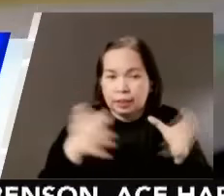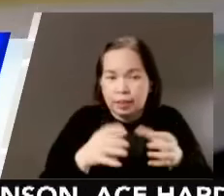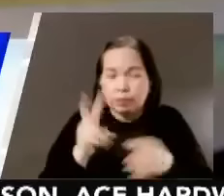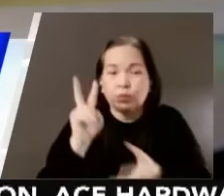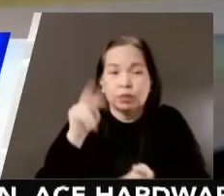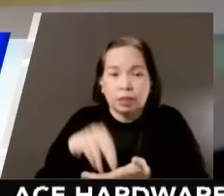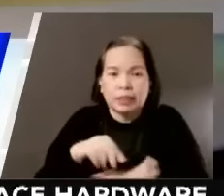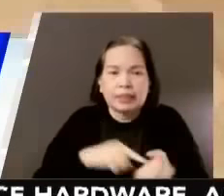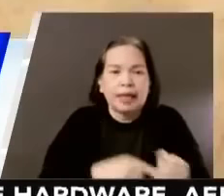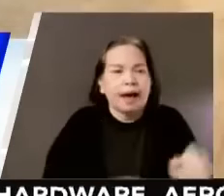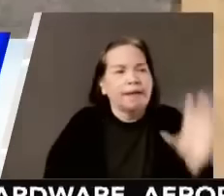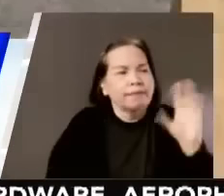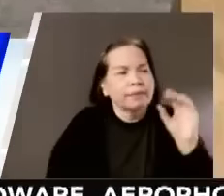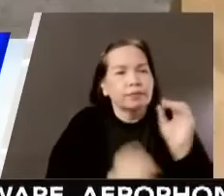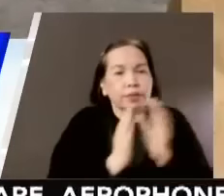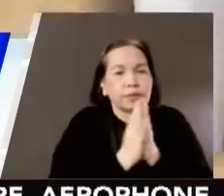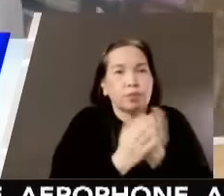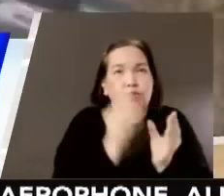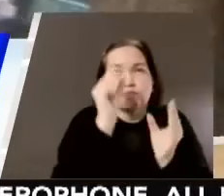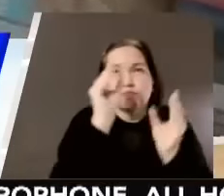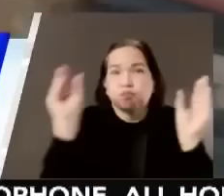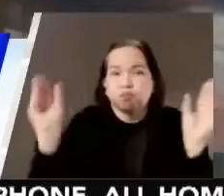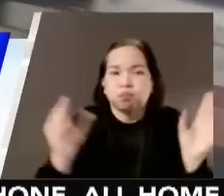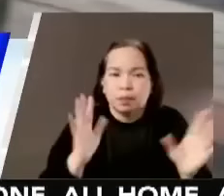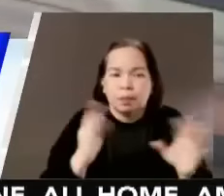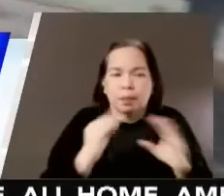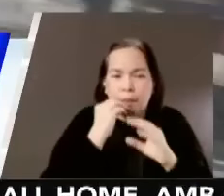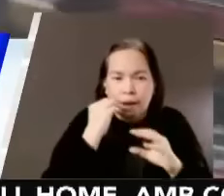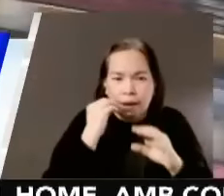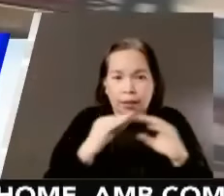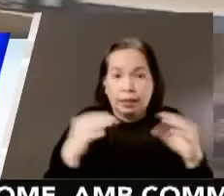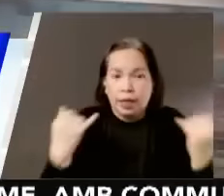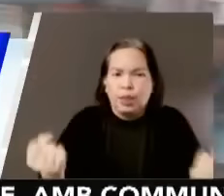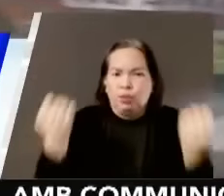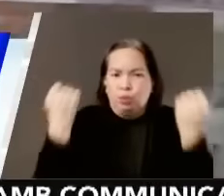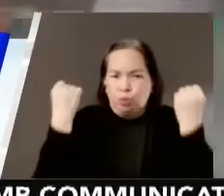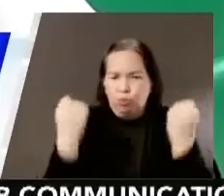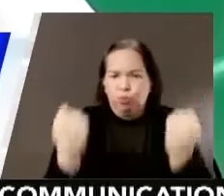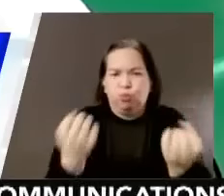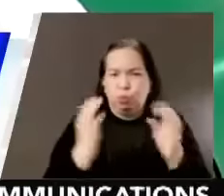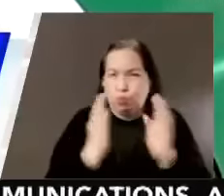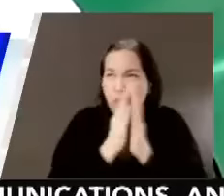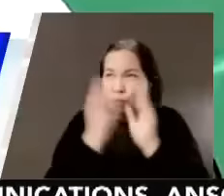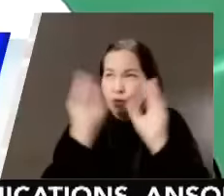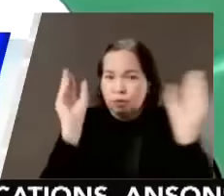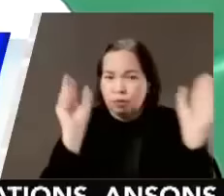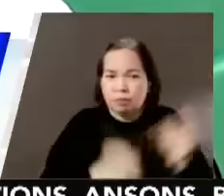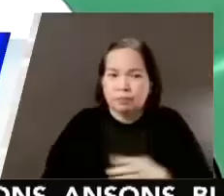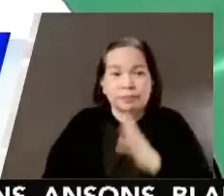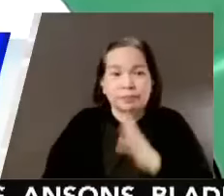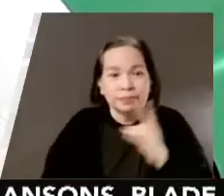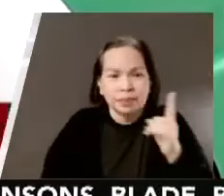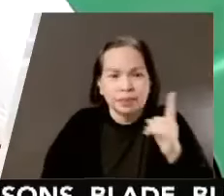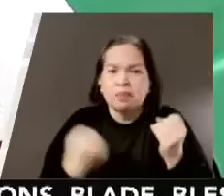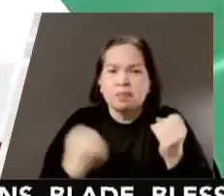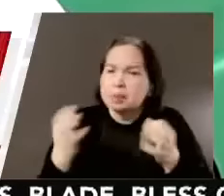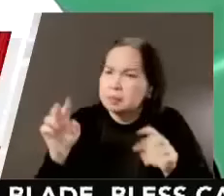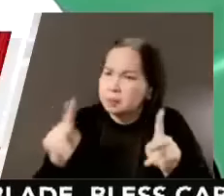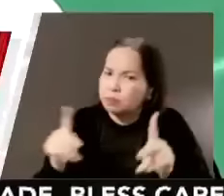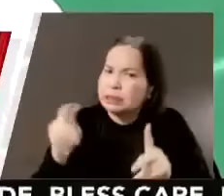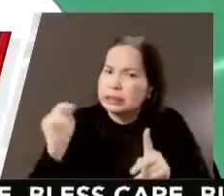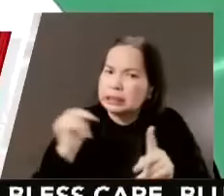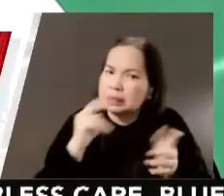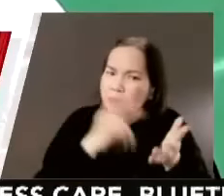nahanap niya sa kanilang bahay, na ngayon, libo-libo na. Maraming nangangailangan ng